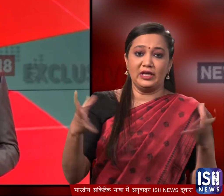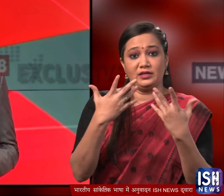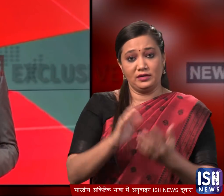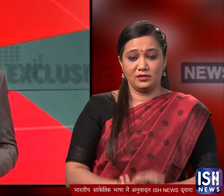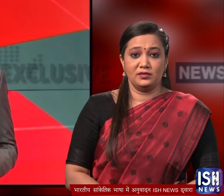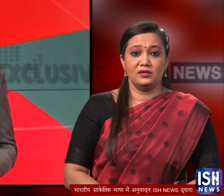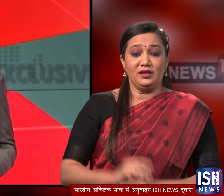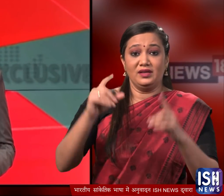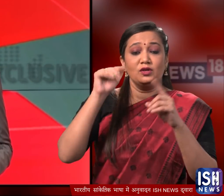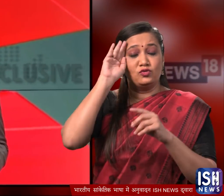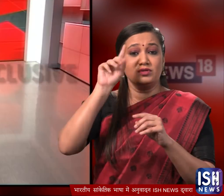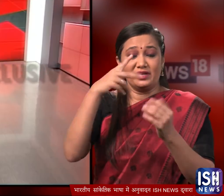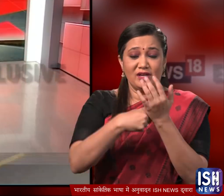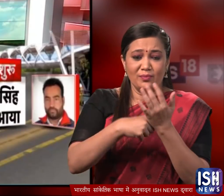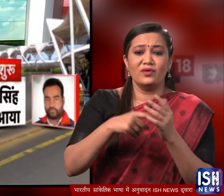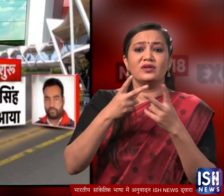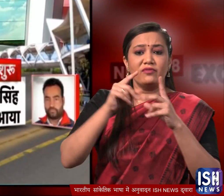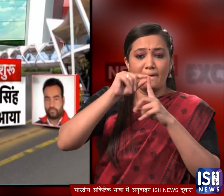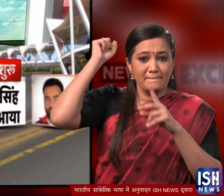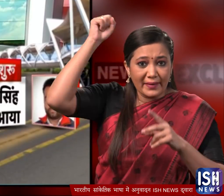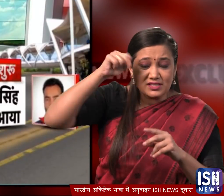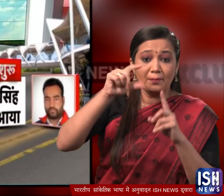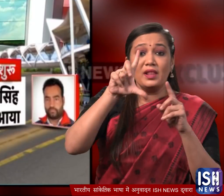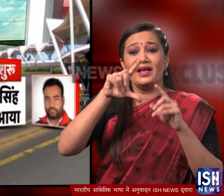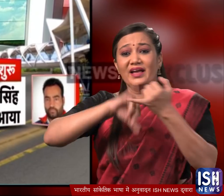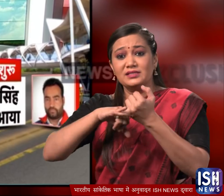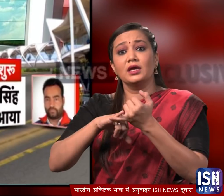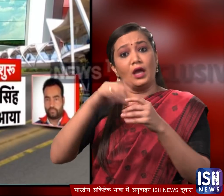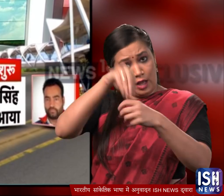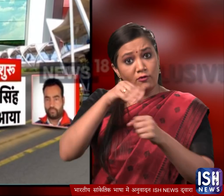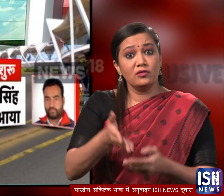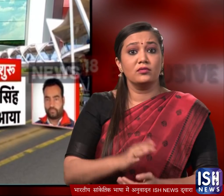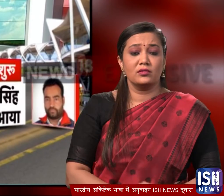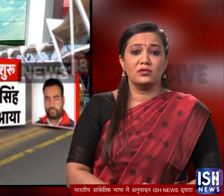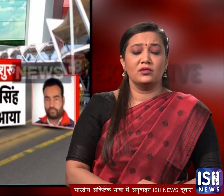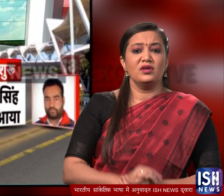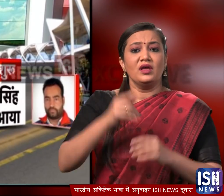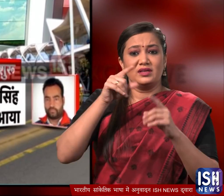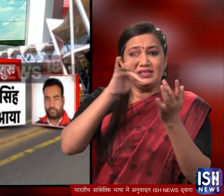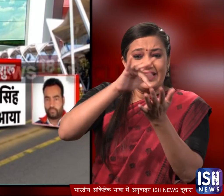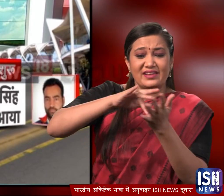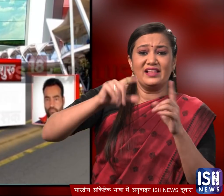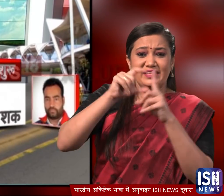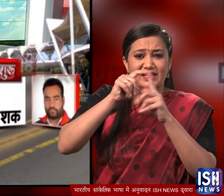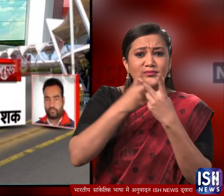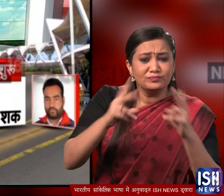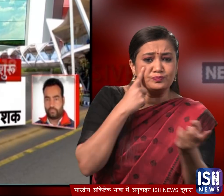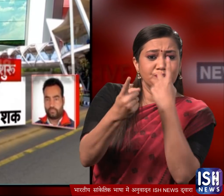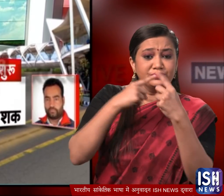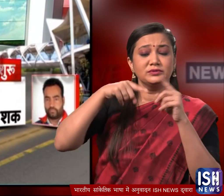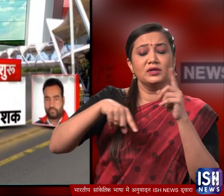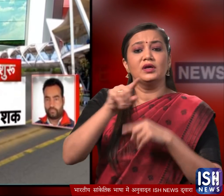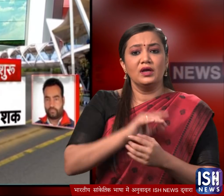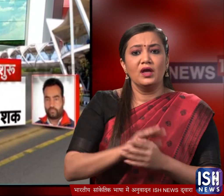न्यूज़ 18 के आनंद तिवारी की रिपोर्ट है कि दिल्ली पुलिस की जांच के दायरे में पंजाब का गैंगस्टर लखा सिंह सिधाना भी है, जिस पर सेंट्रल दिल्ली में हुए बवाल